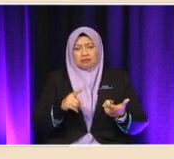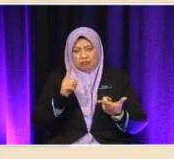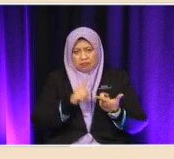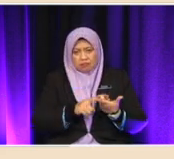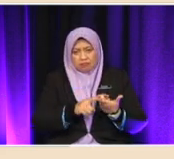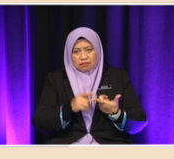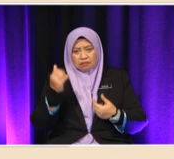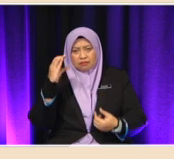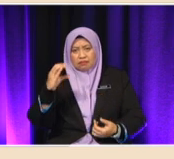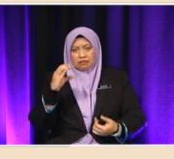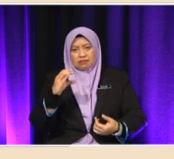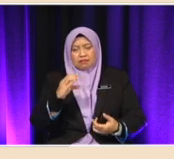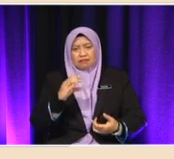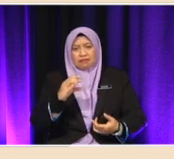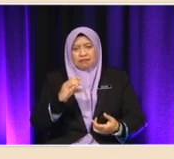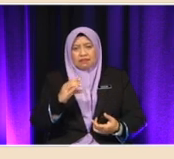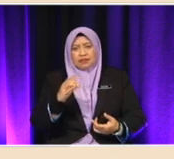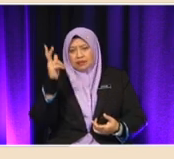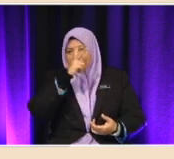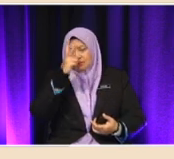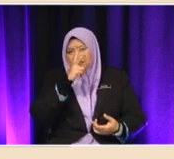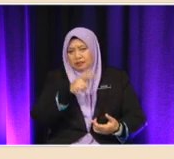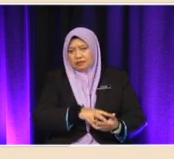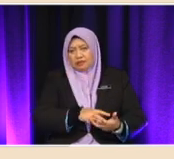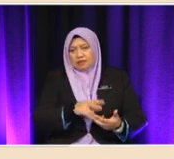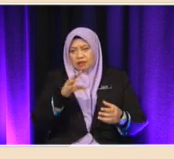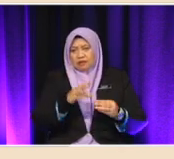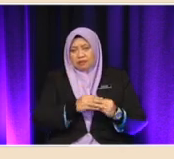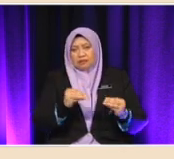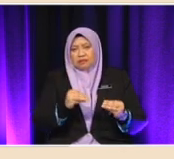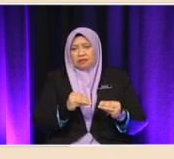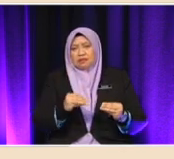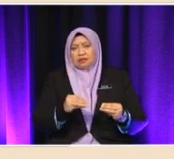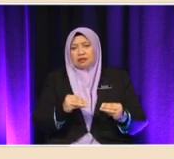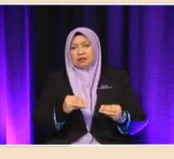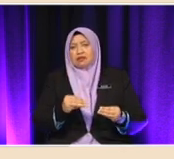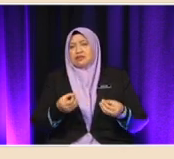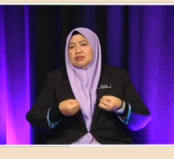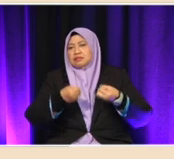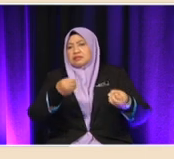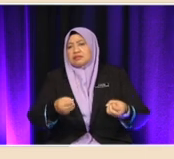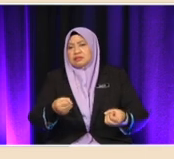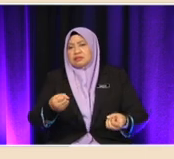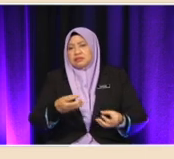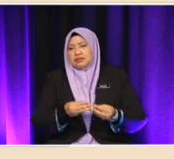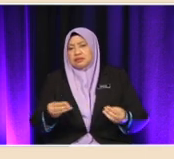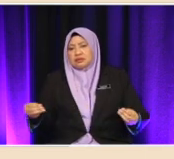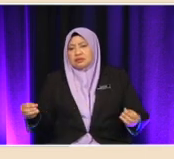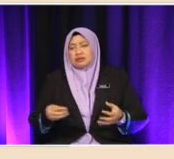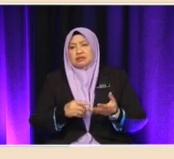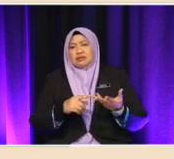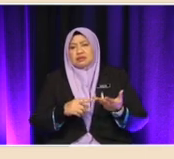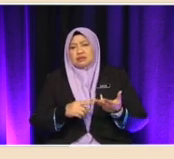si kerajaan menghapuskan subsidi baja dan di harga kelapa sawit dijangkau turun